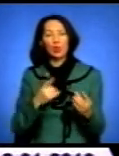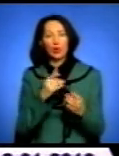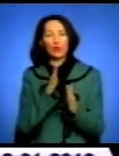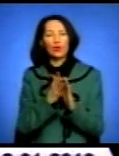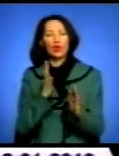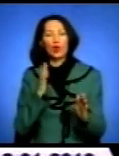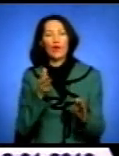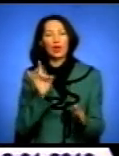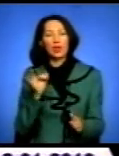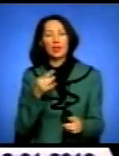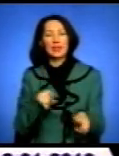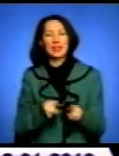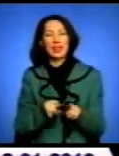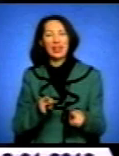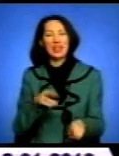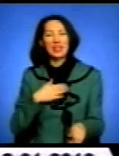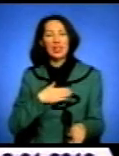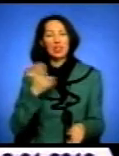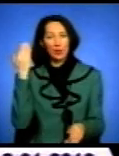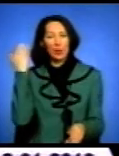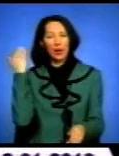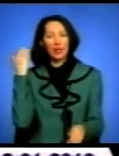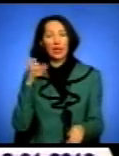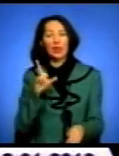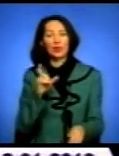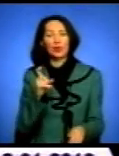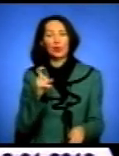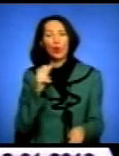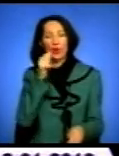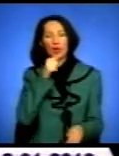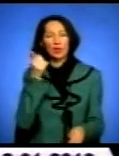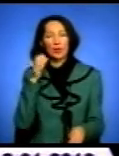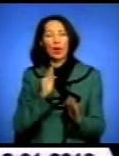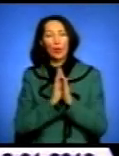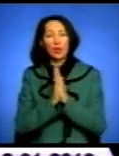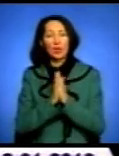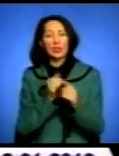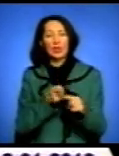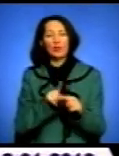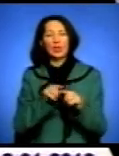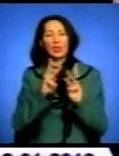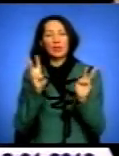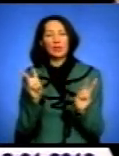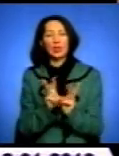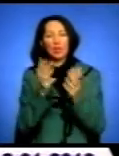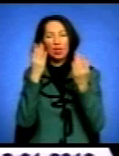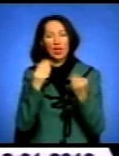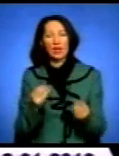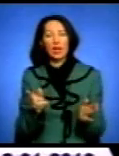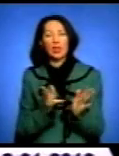так як і наші попередники століттями, молилися цей святий день Різдва